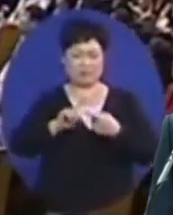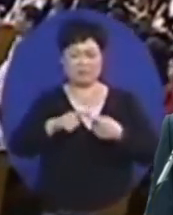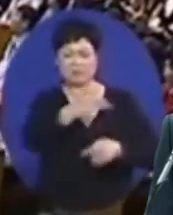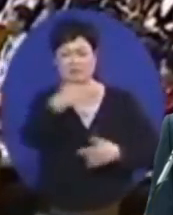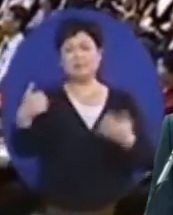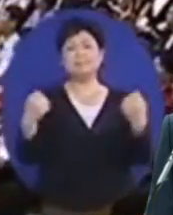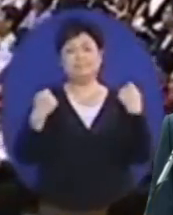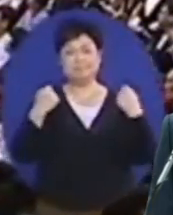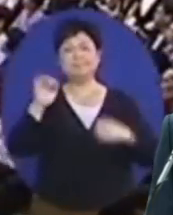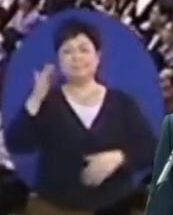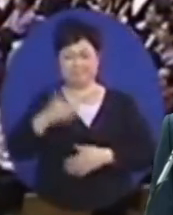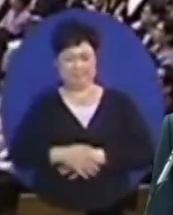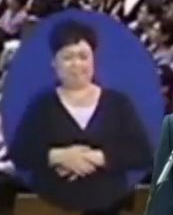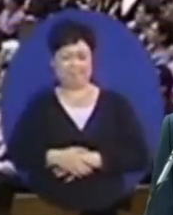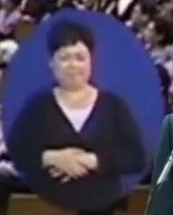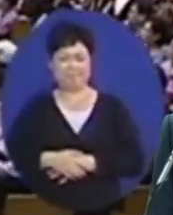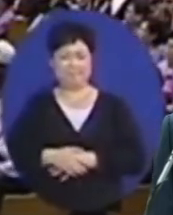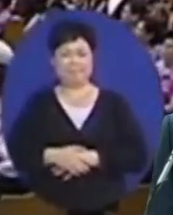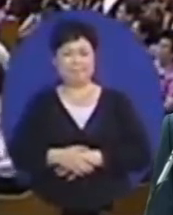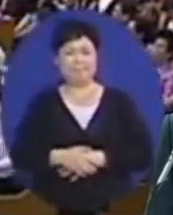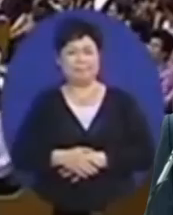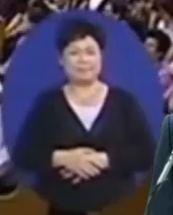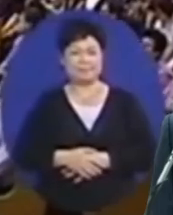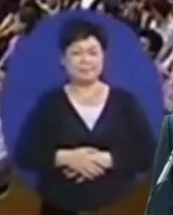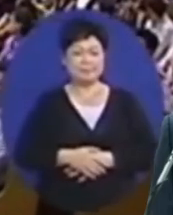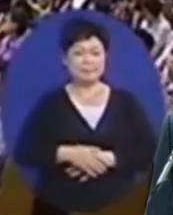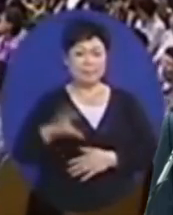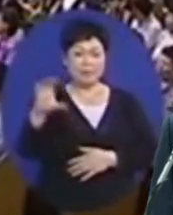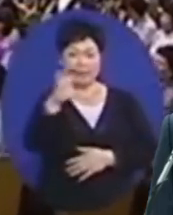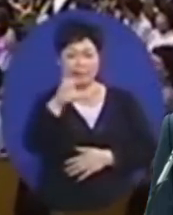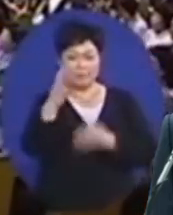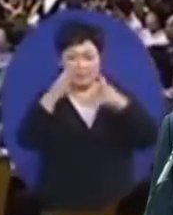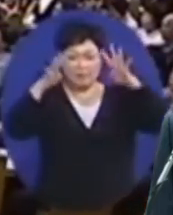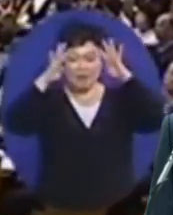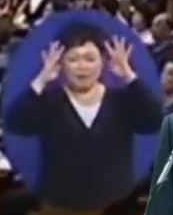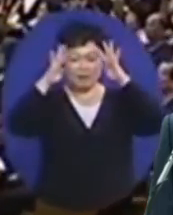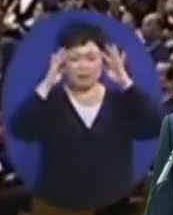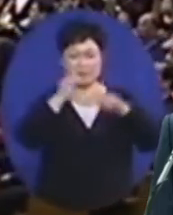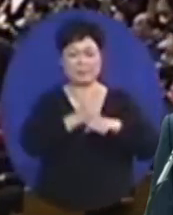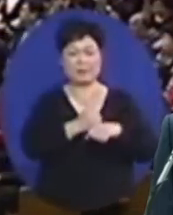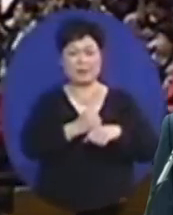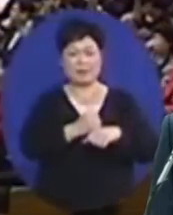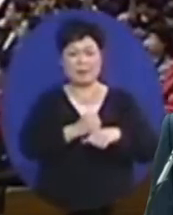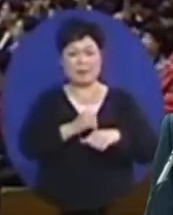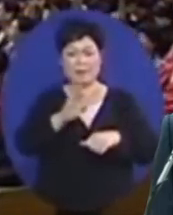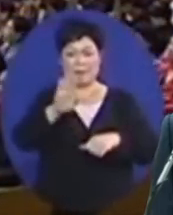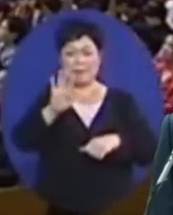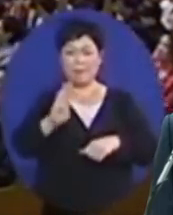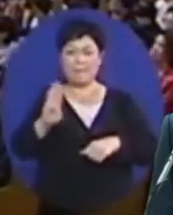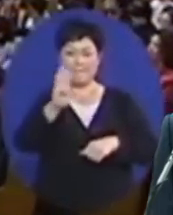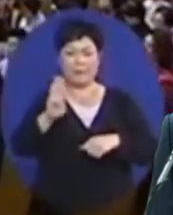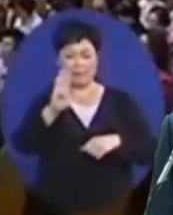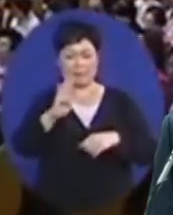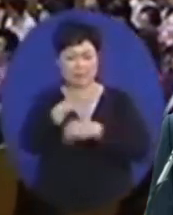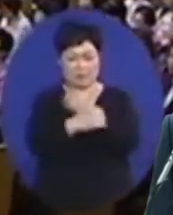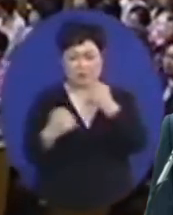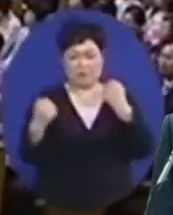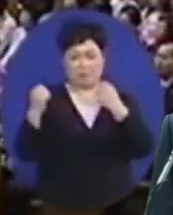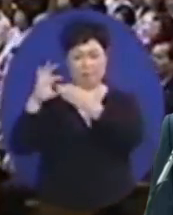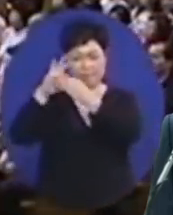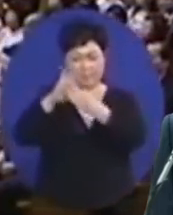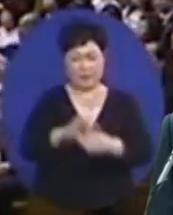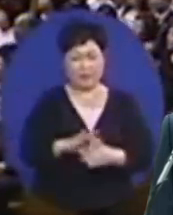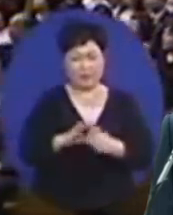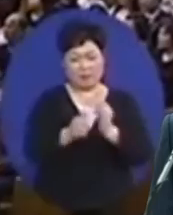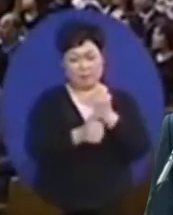힘이 된다는 것입니다. 센트바바라 캘리포니아 주립대의 교수인 벨라 드 파울로는 건강을 유지하는 데